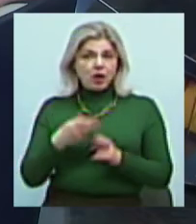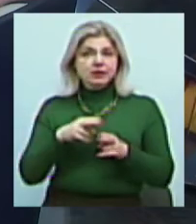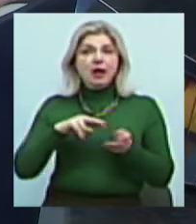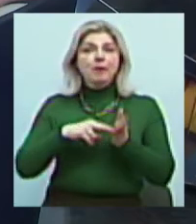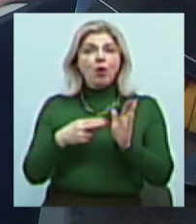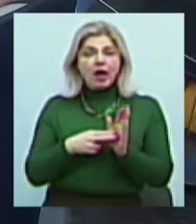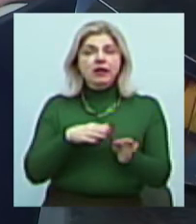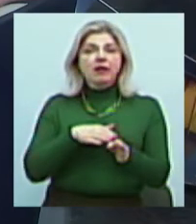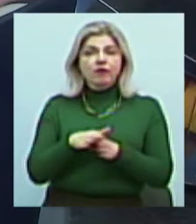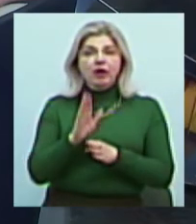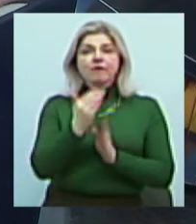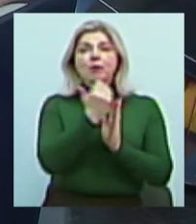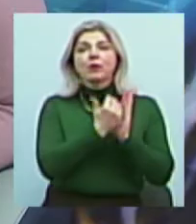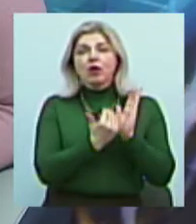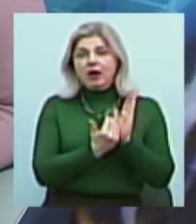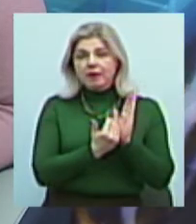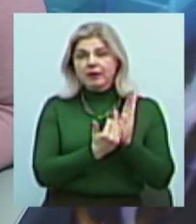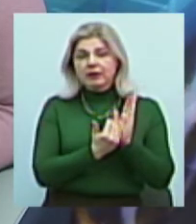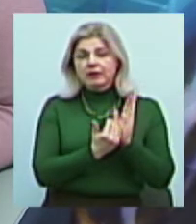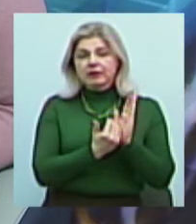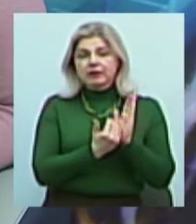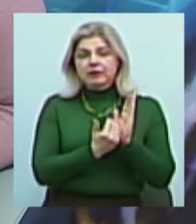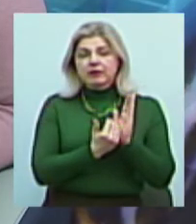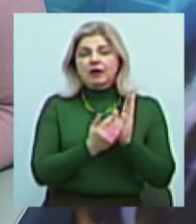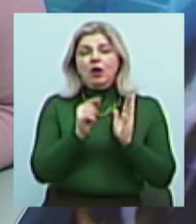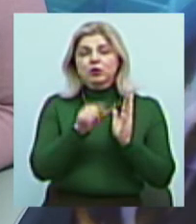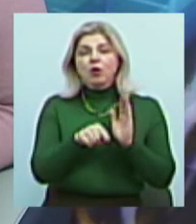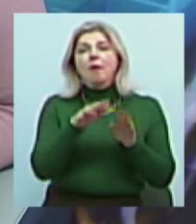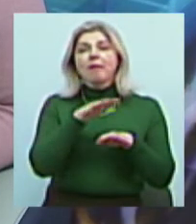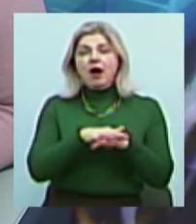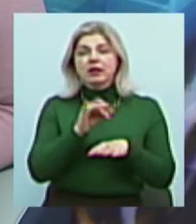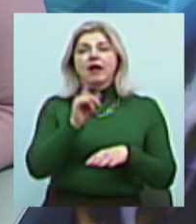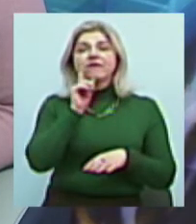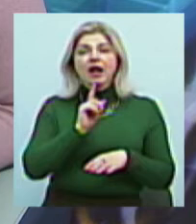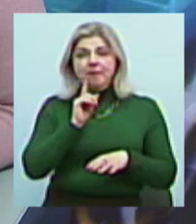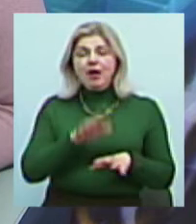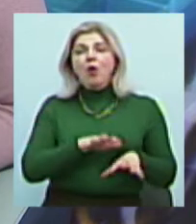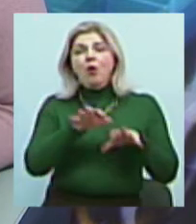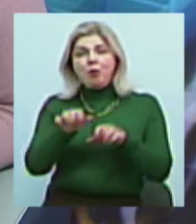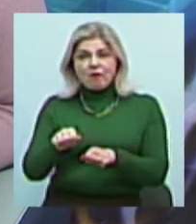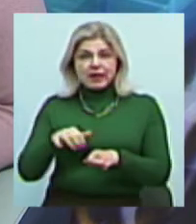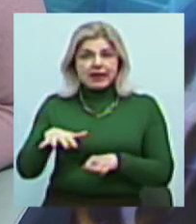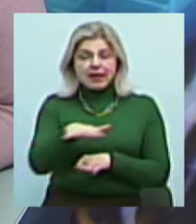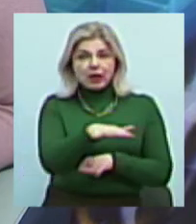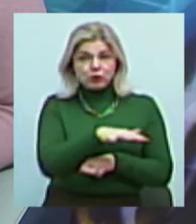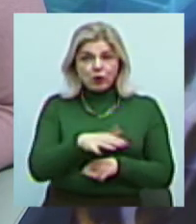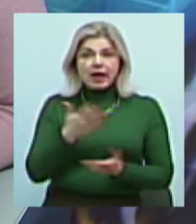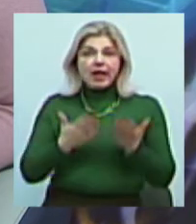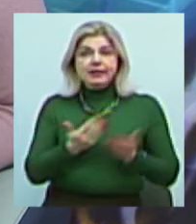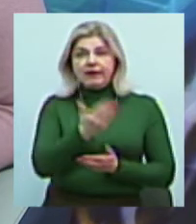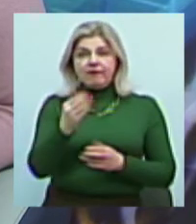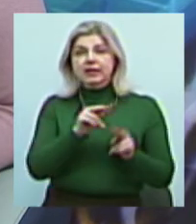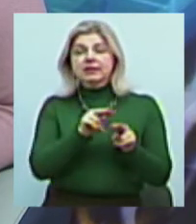реалізується в рамках гранту Світового банку та Міністерства тимчасово окупованих територій. Якщо ви слідкуєте,